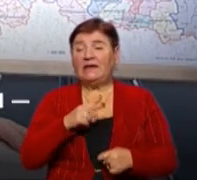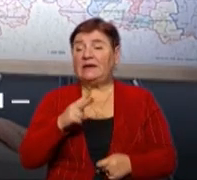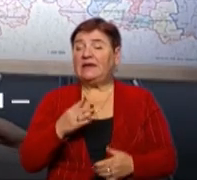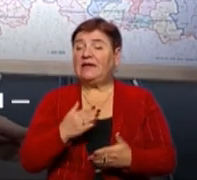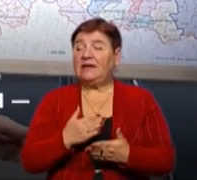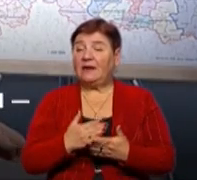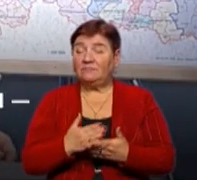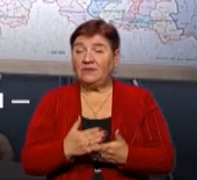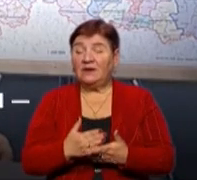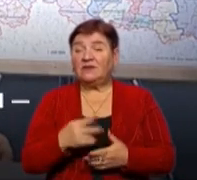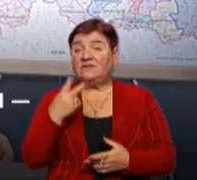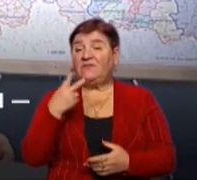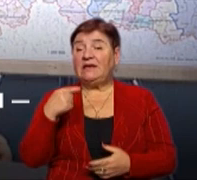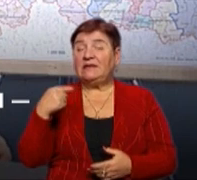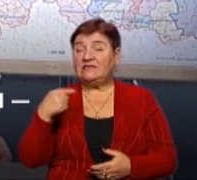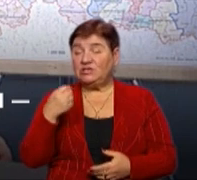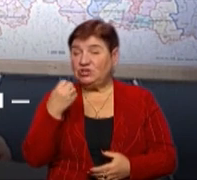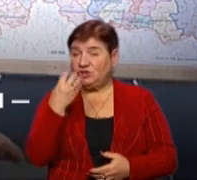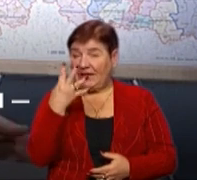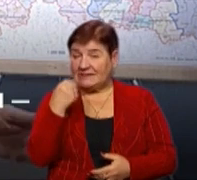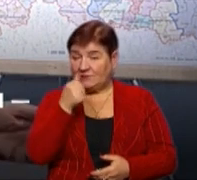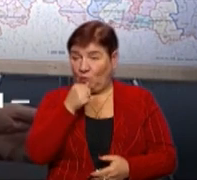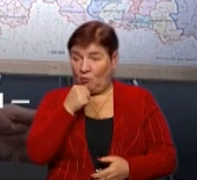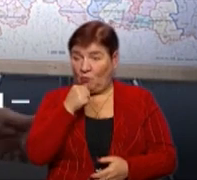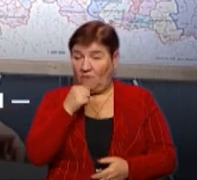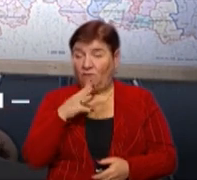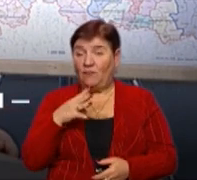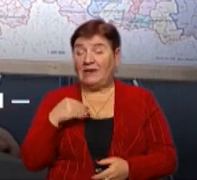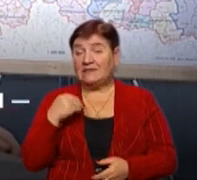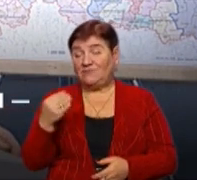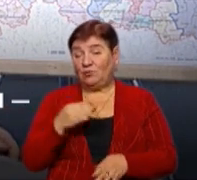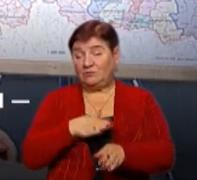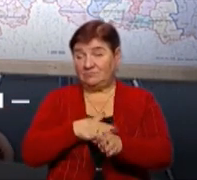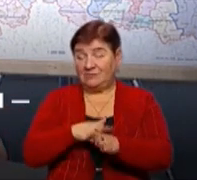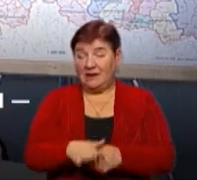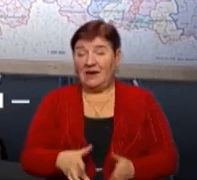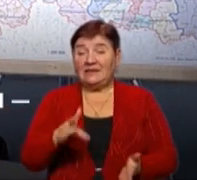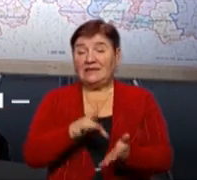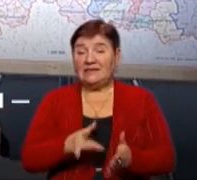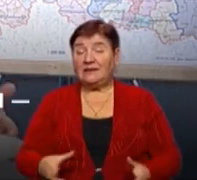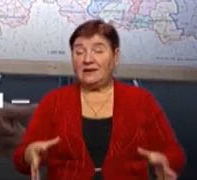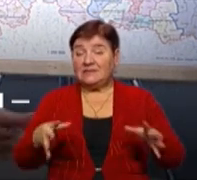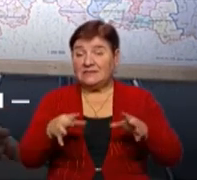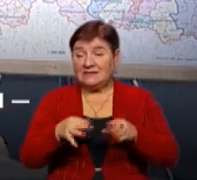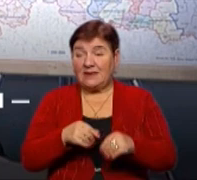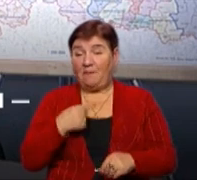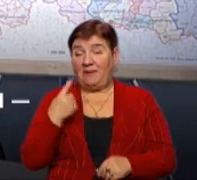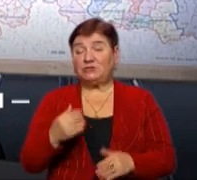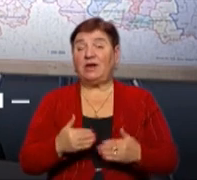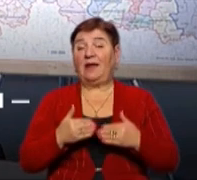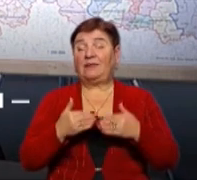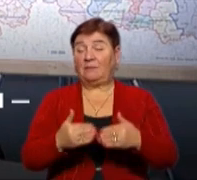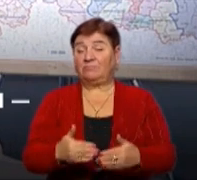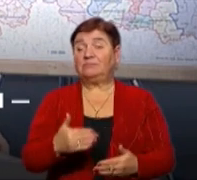є. І вона існувала з 2014 року, але виконала свою місію. Децентралізаційна реформа, принаймні, її перший